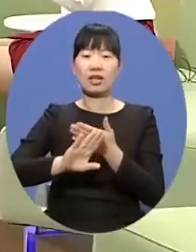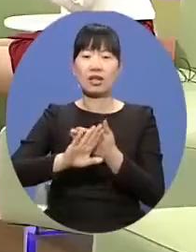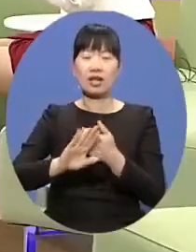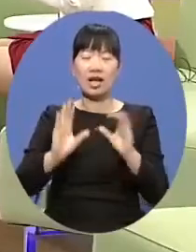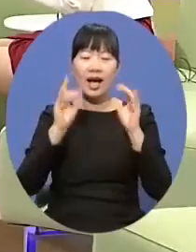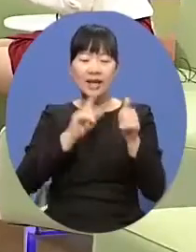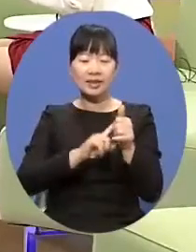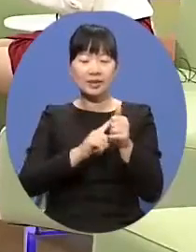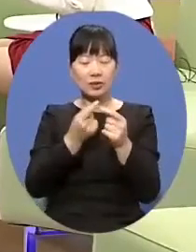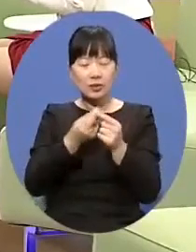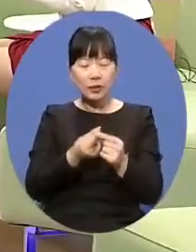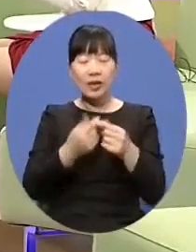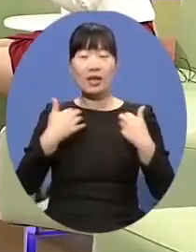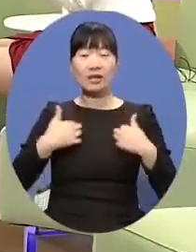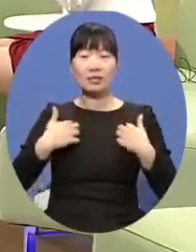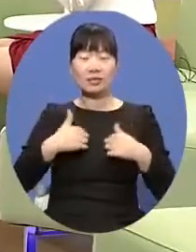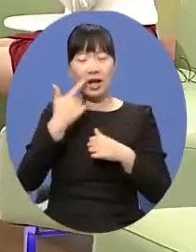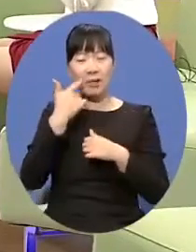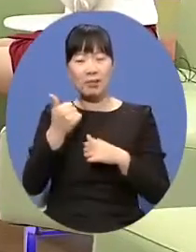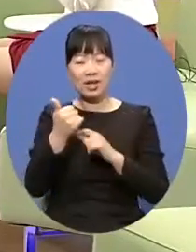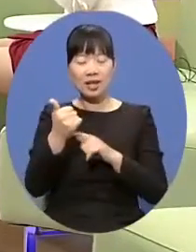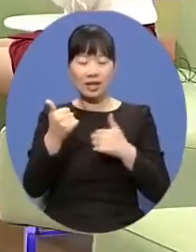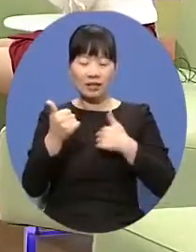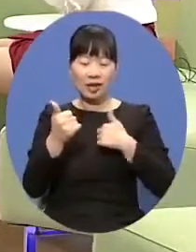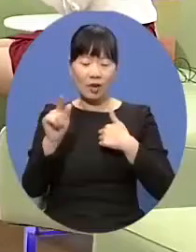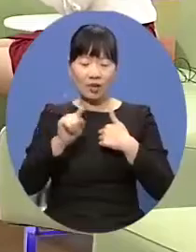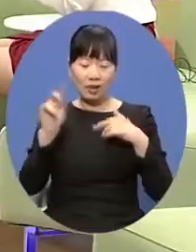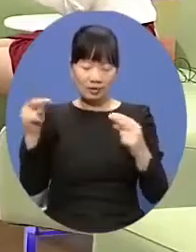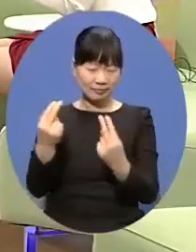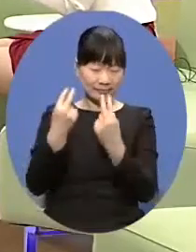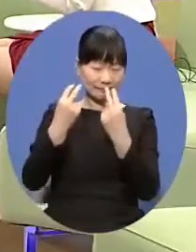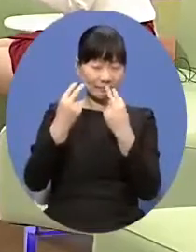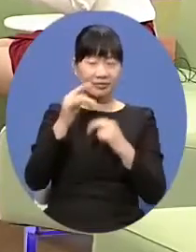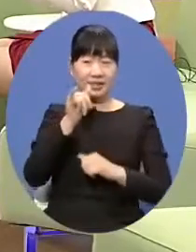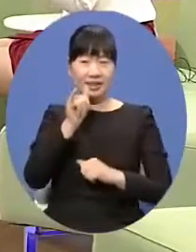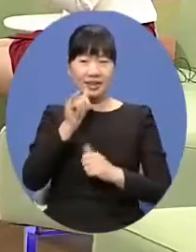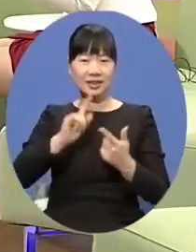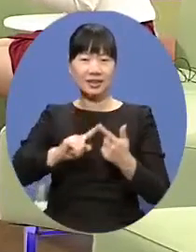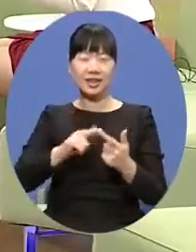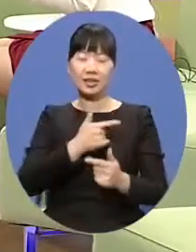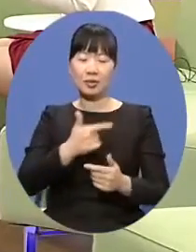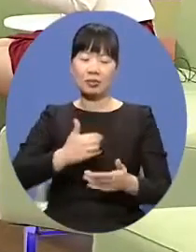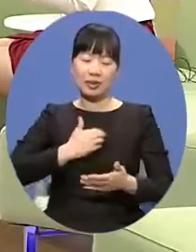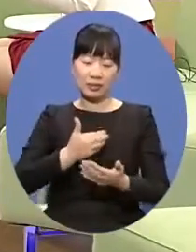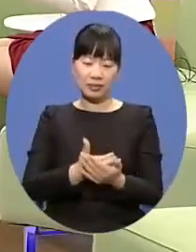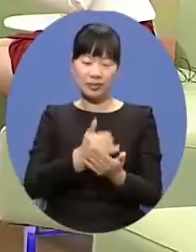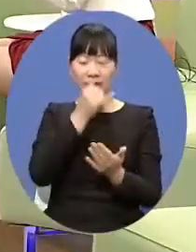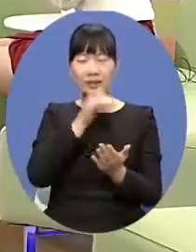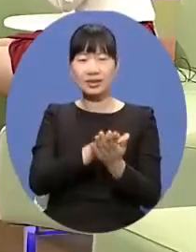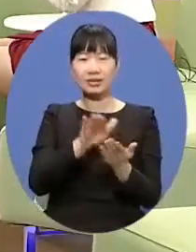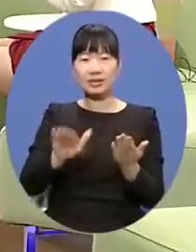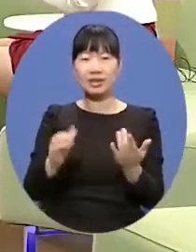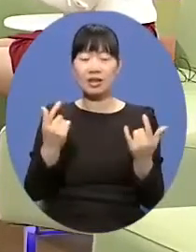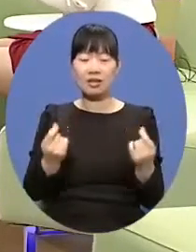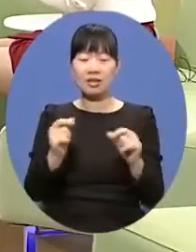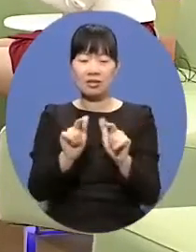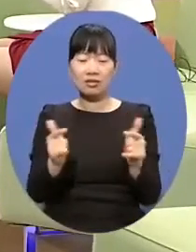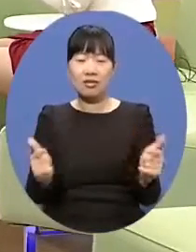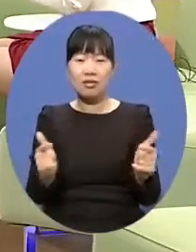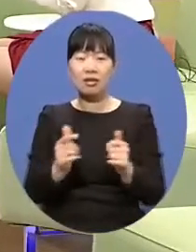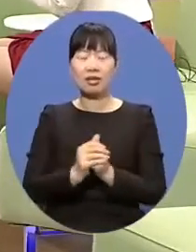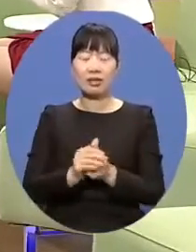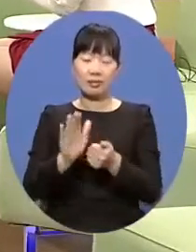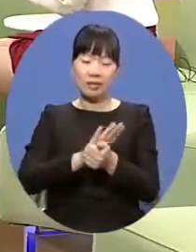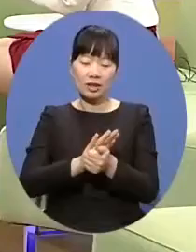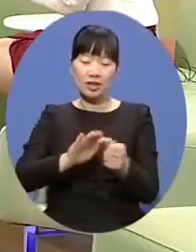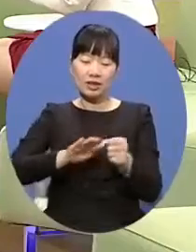아이들은 소소한 기쁨, 아빠가 나한테 어떤 눈빛을 바라봐 주는가, 그게 굉장히 감동적이거든요. 근데 이런 것에서